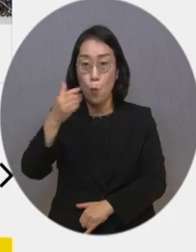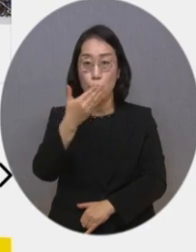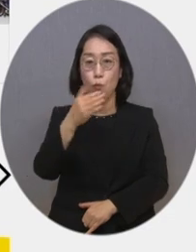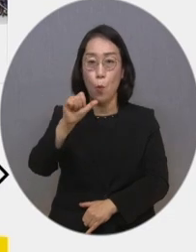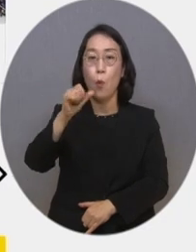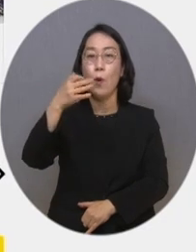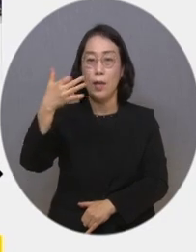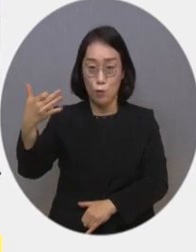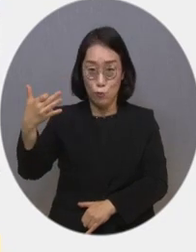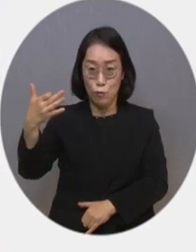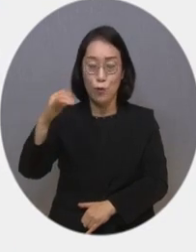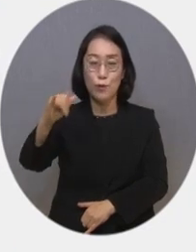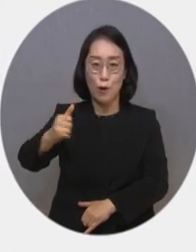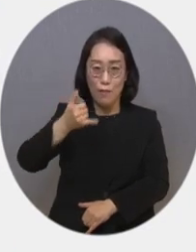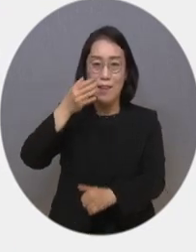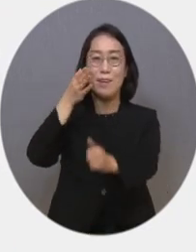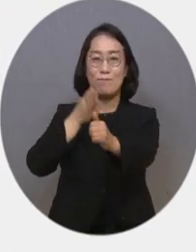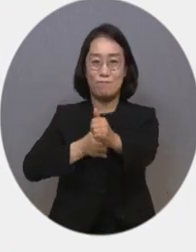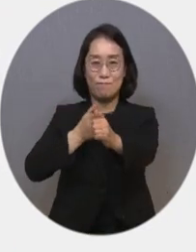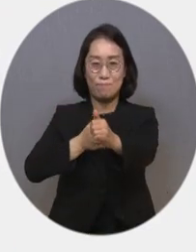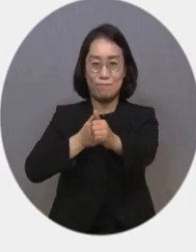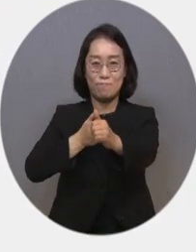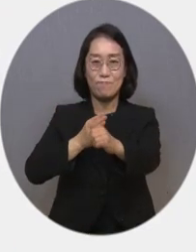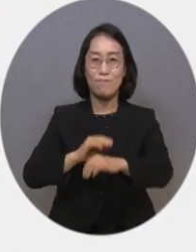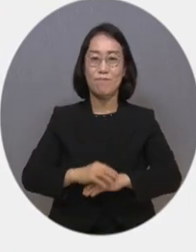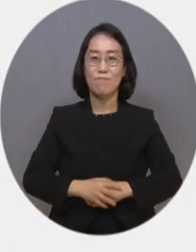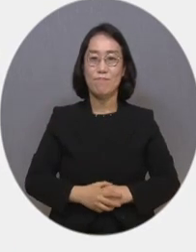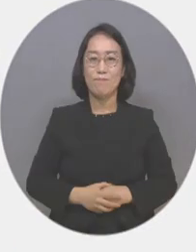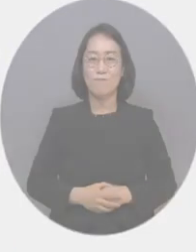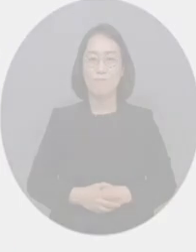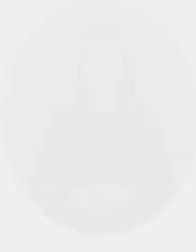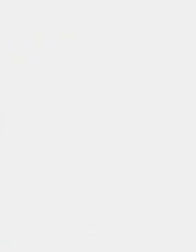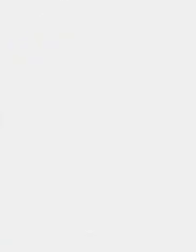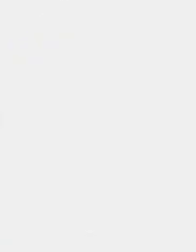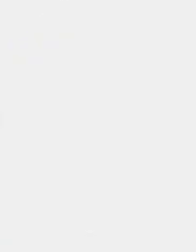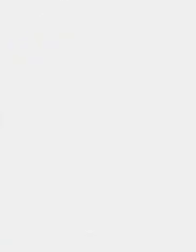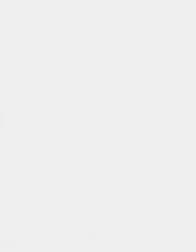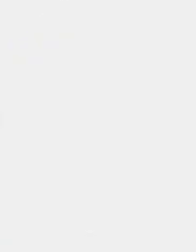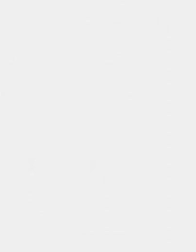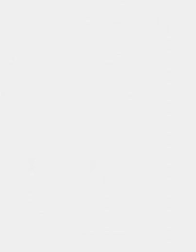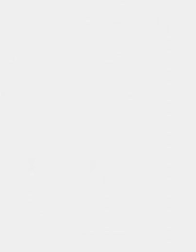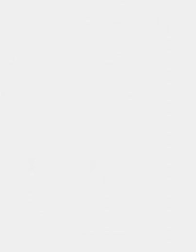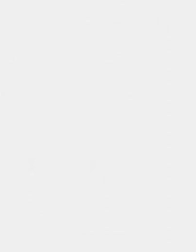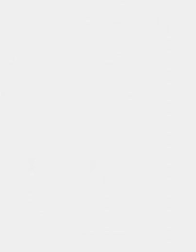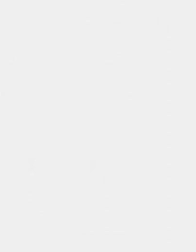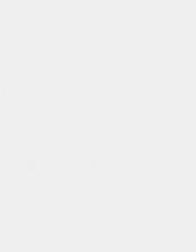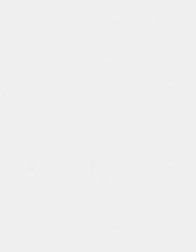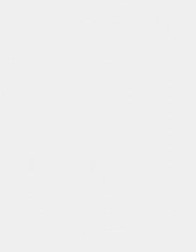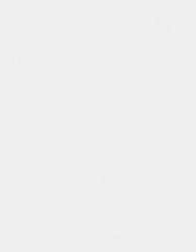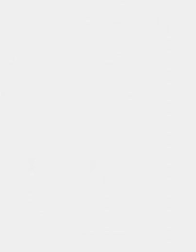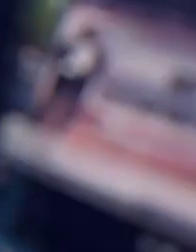전화번호 02-2655-9519로 많은 제보 바랍니다.